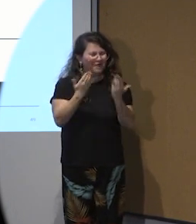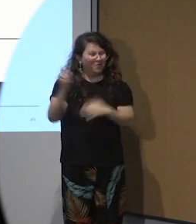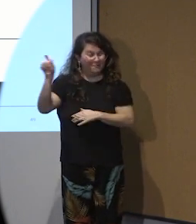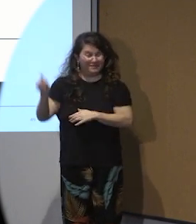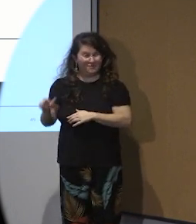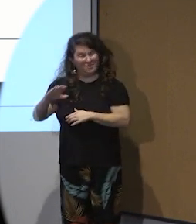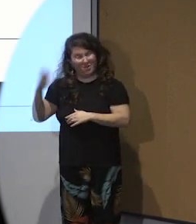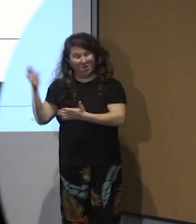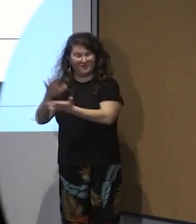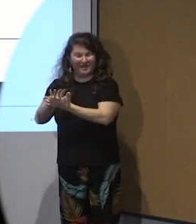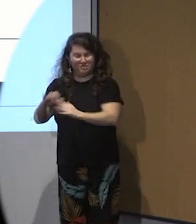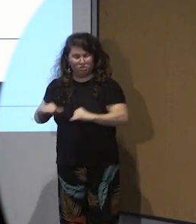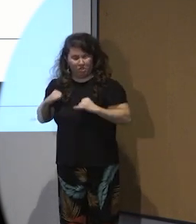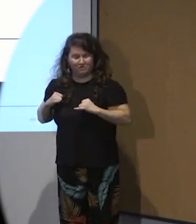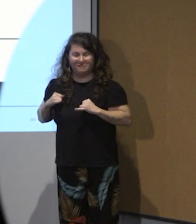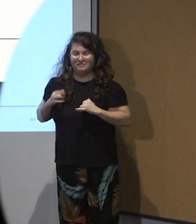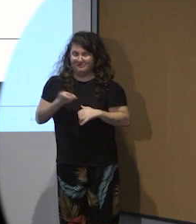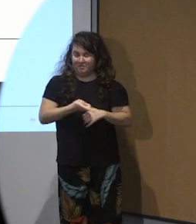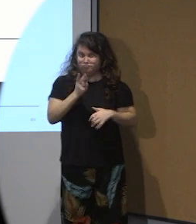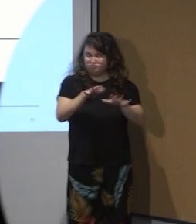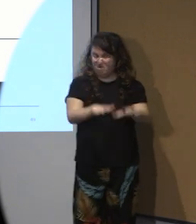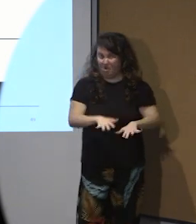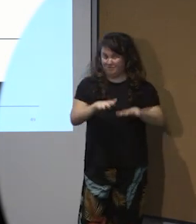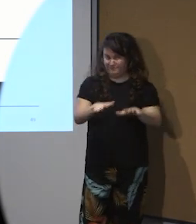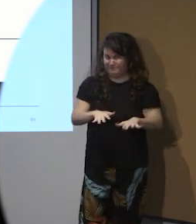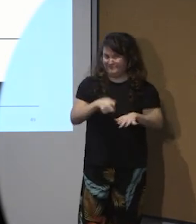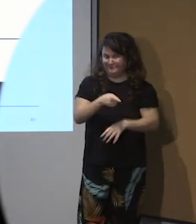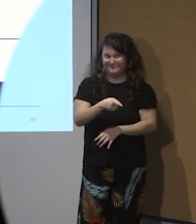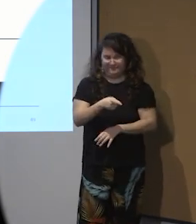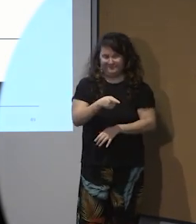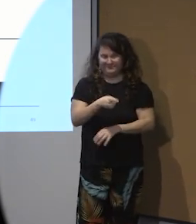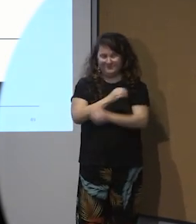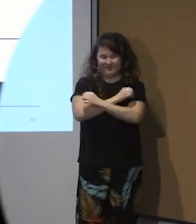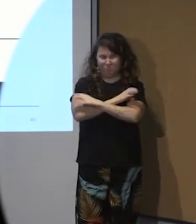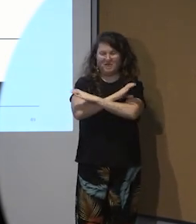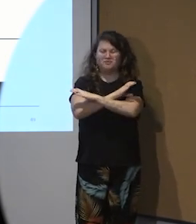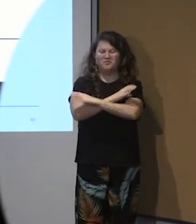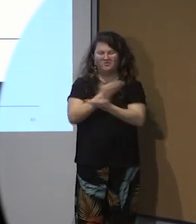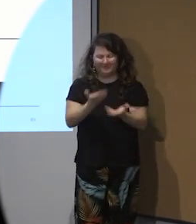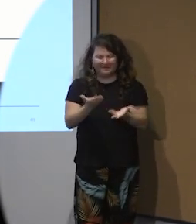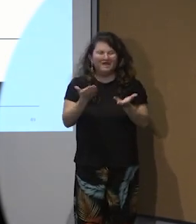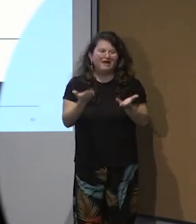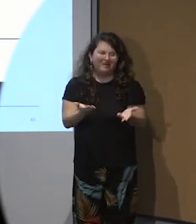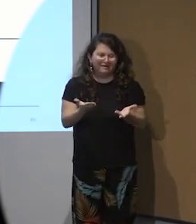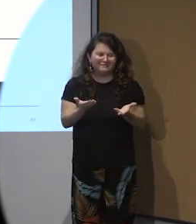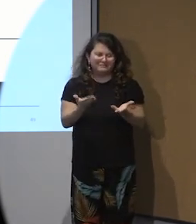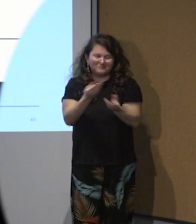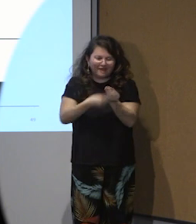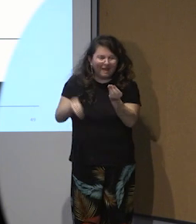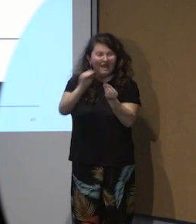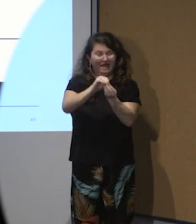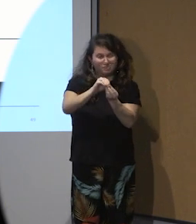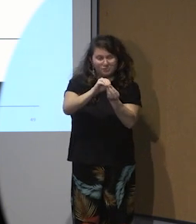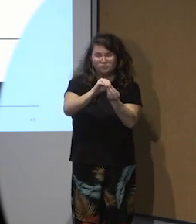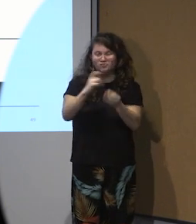quelqu'un qui est plus jeune. Alors, quand on parle justement de récupération, on va demander d'augmenter l'apport de glucides. De glucides,